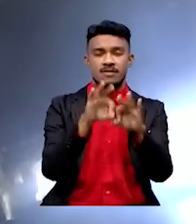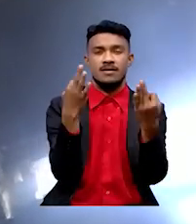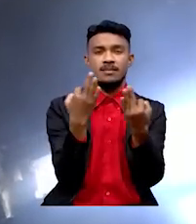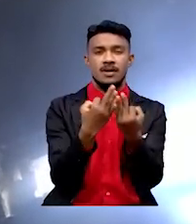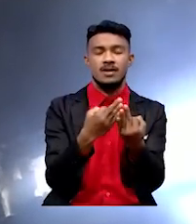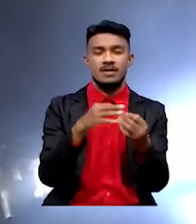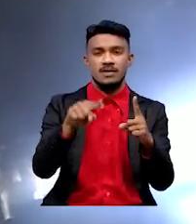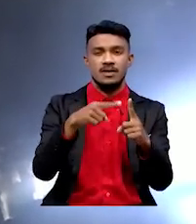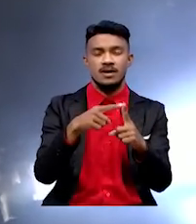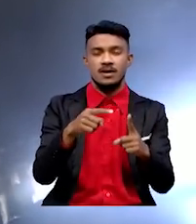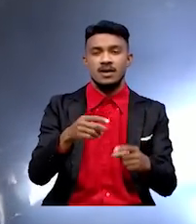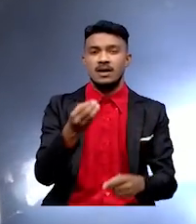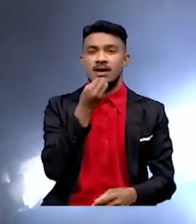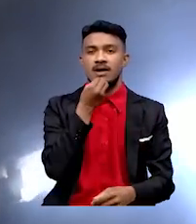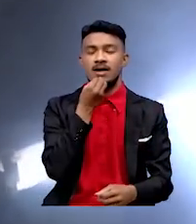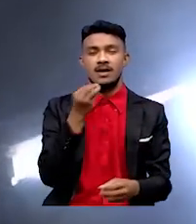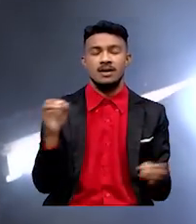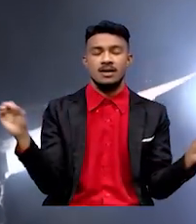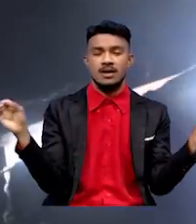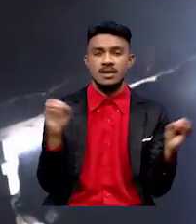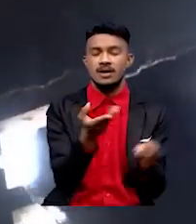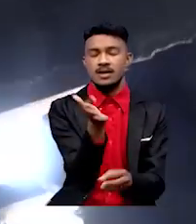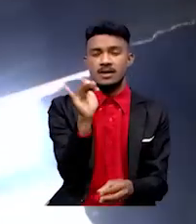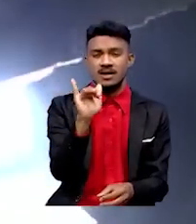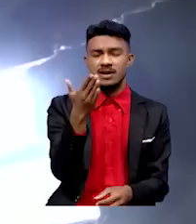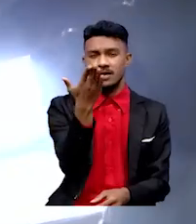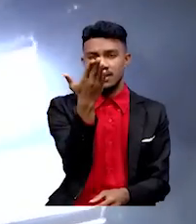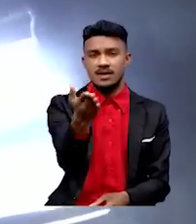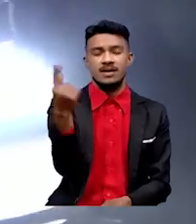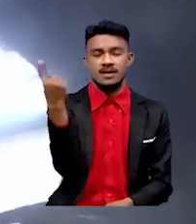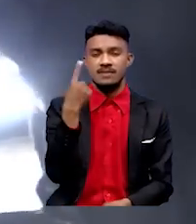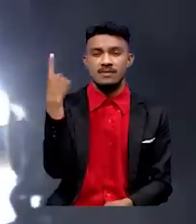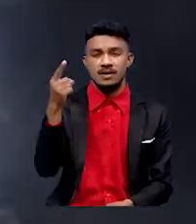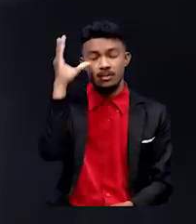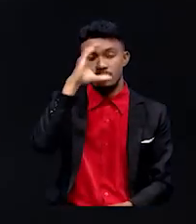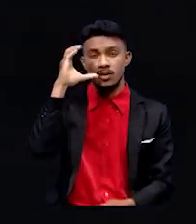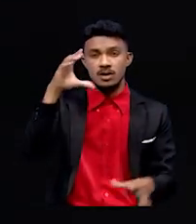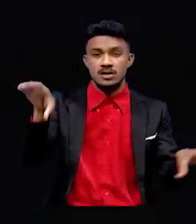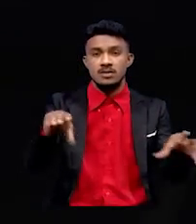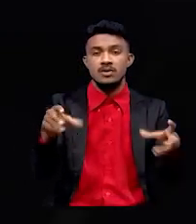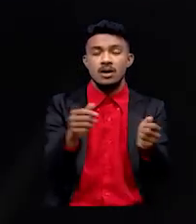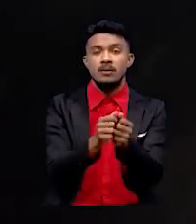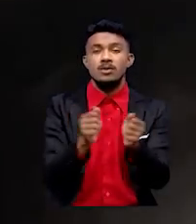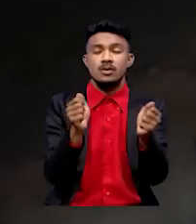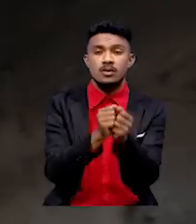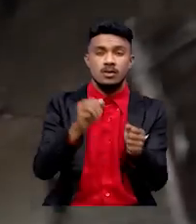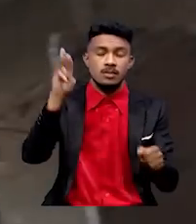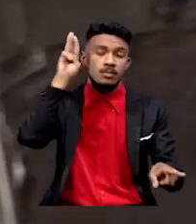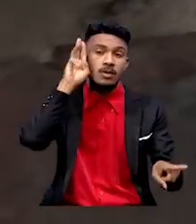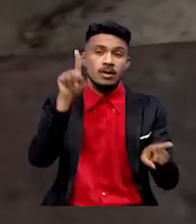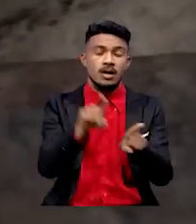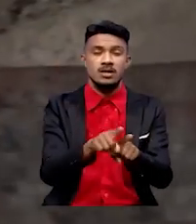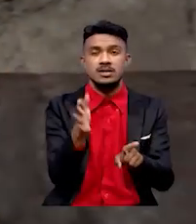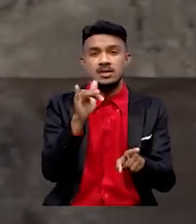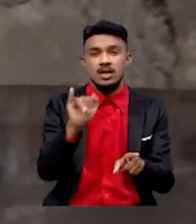kuandu hahan laiha. Nia sempre, babuka servisu, hamutu, honi mau alin sira. Hodi